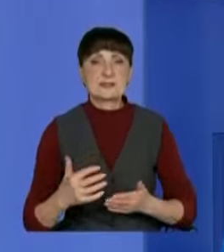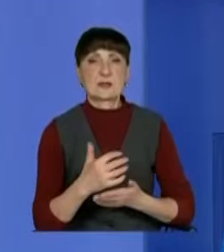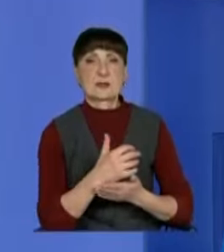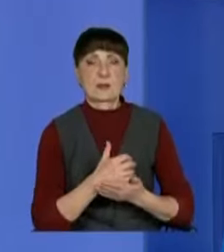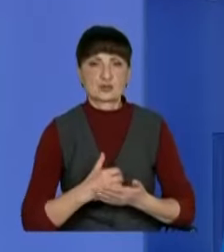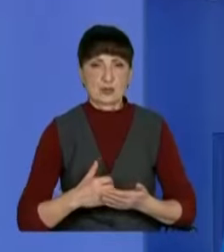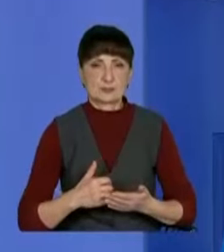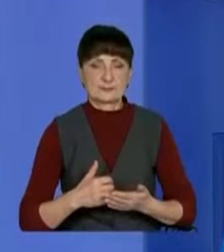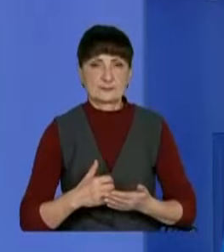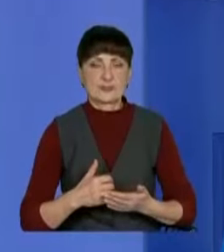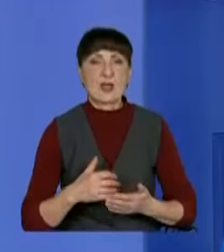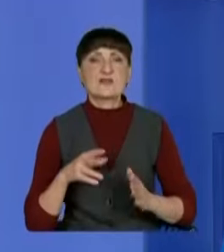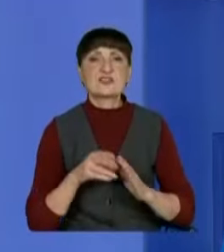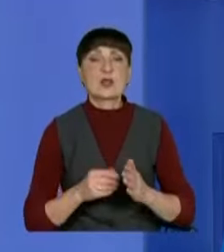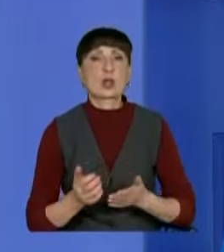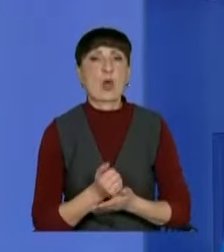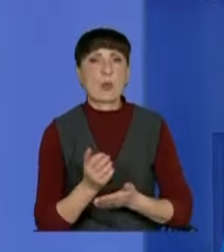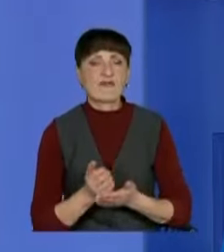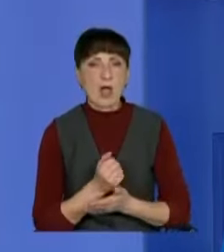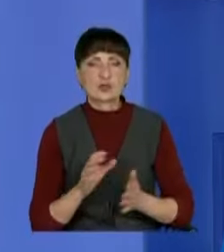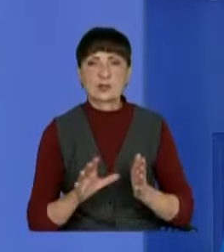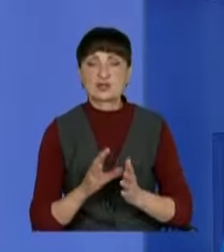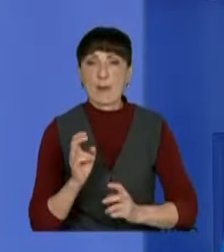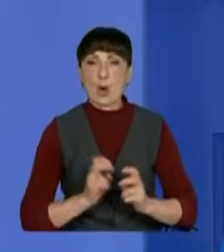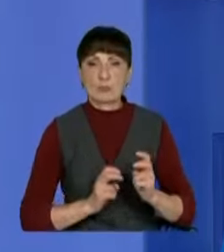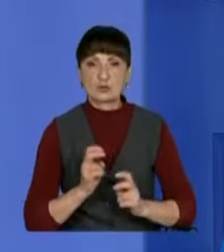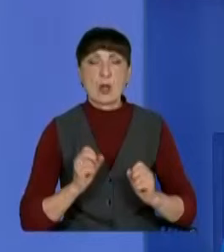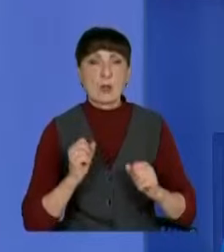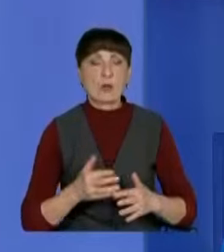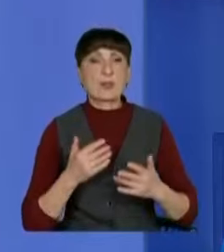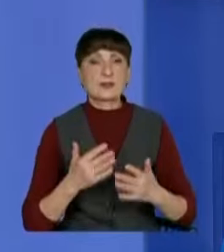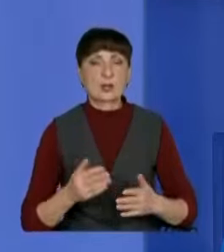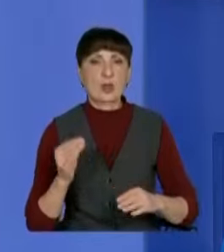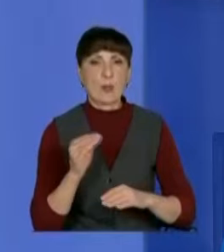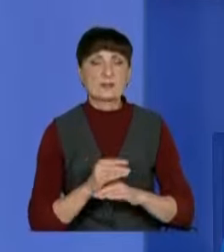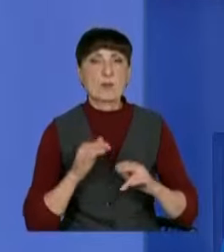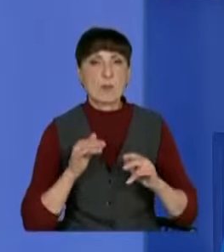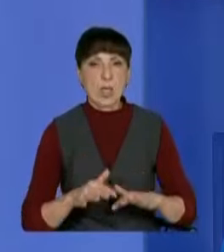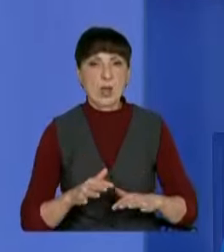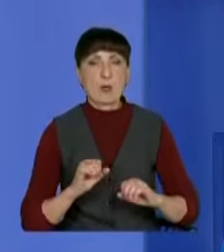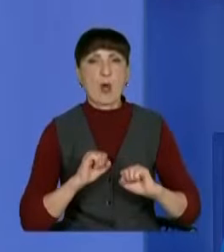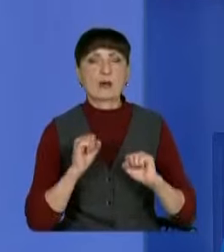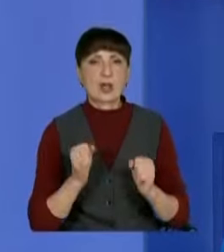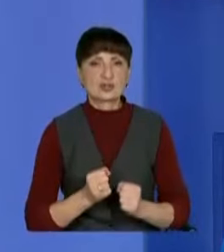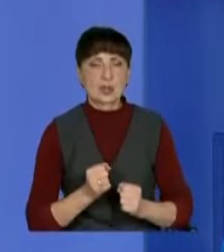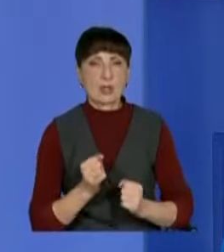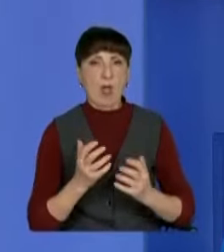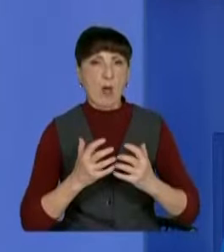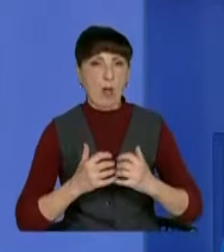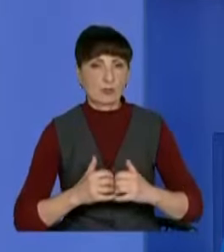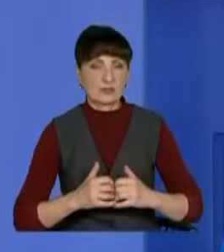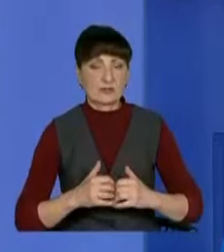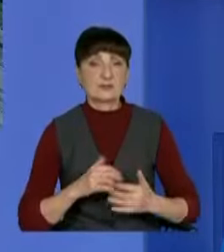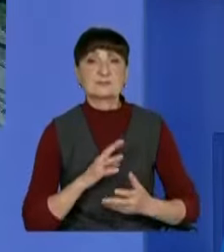продуктивность в отрасли. В сфере добывающей и энергетической промышленности могут потребоваться дополнительные меры по охлаждению оборудования, что